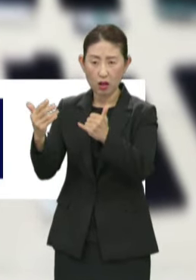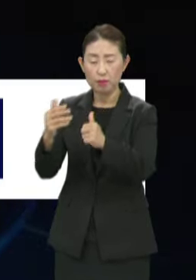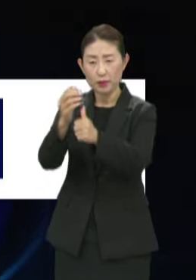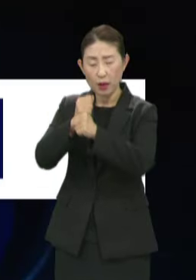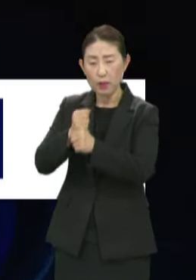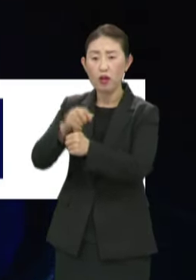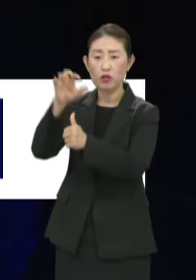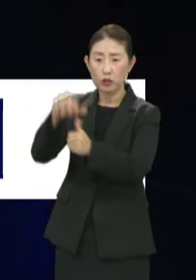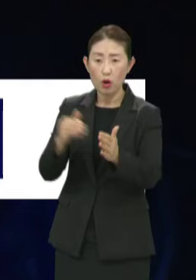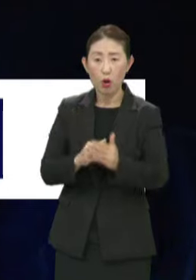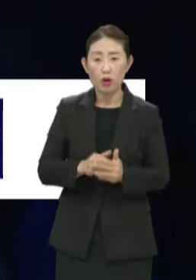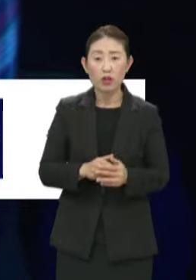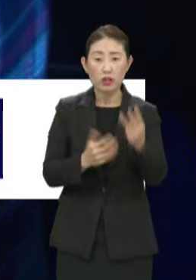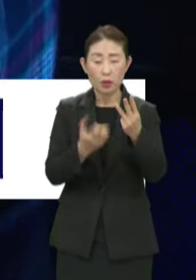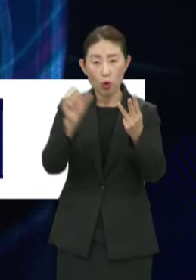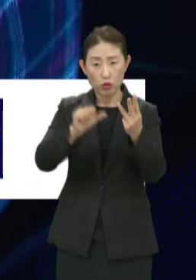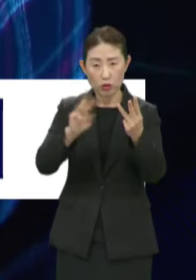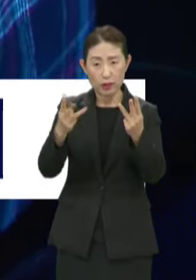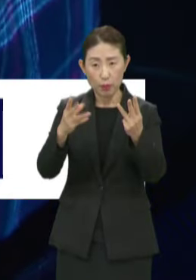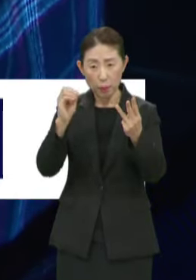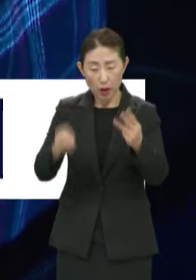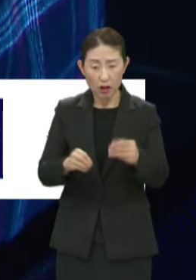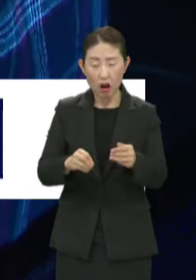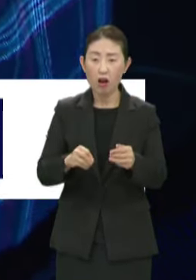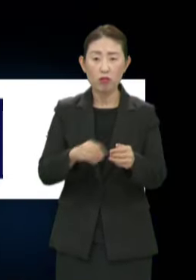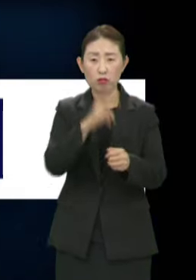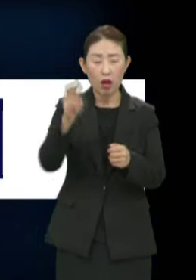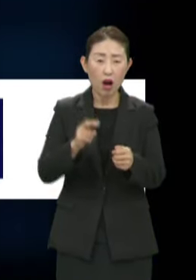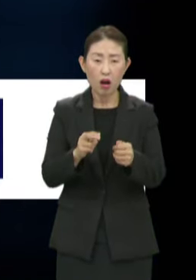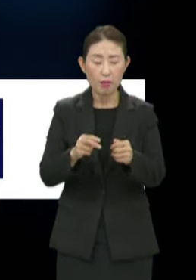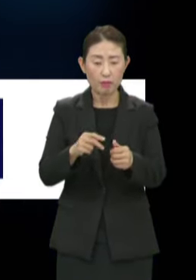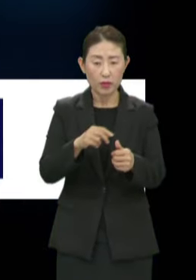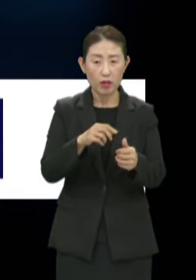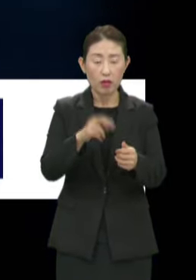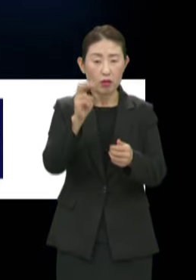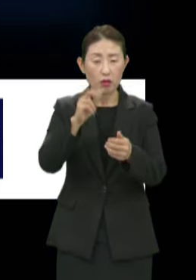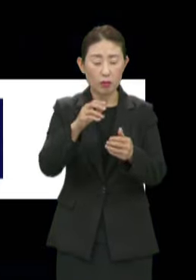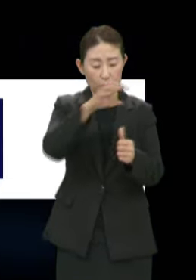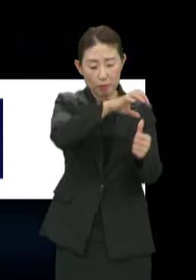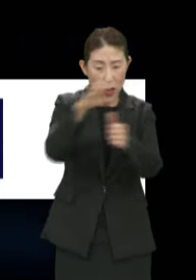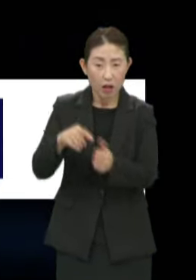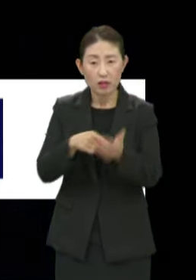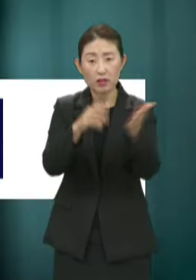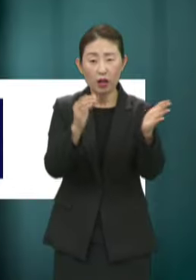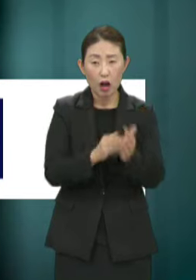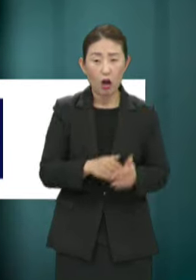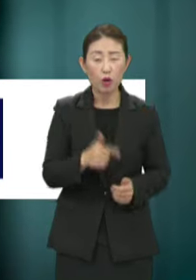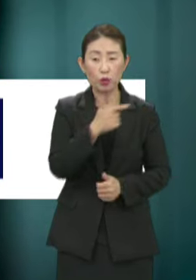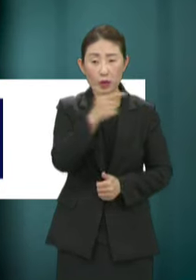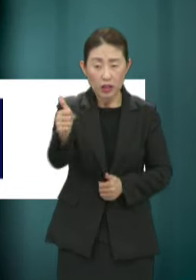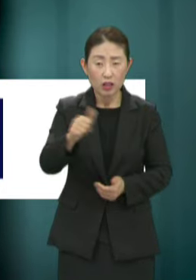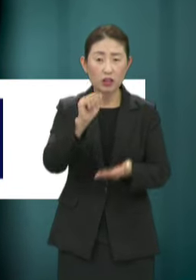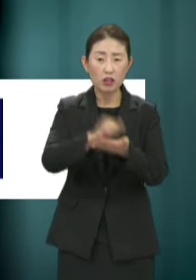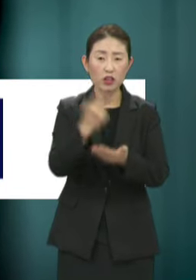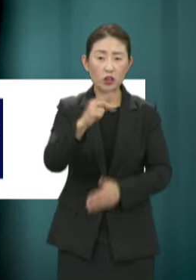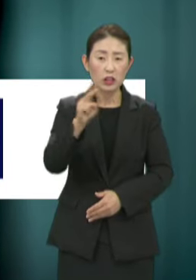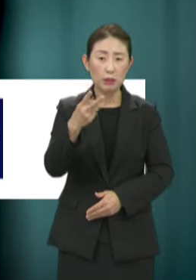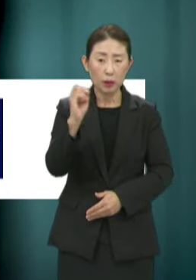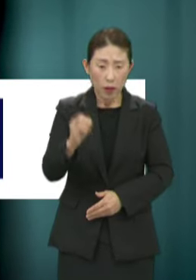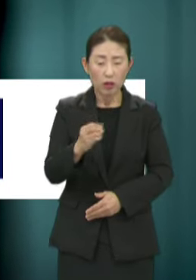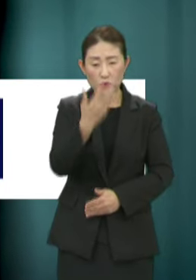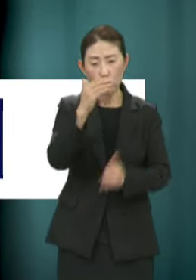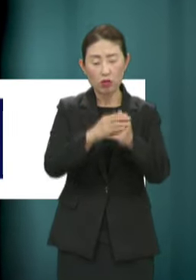3억 5,300만 원에 대한 추징보전을 신청했습니다. 가장 큰 도박을 한 청소년은 1,200만 원을 탕진한 걸로